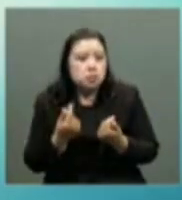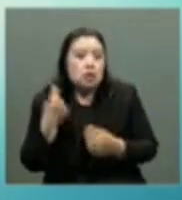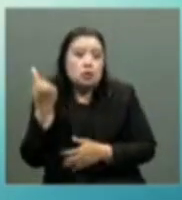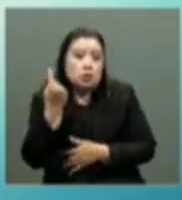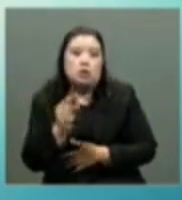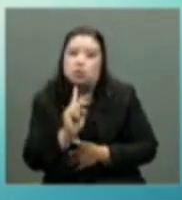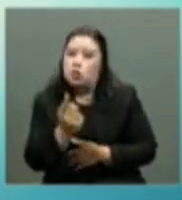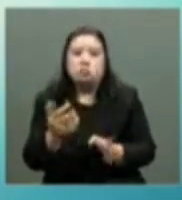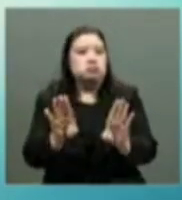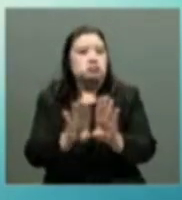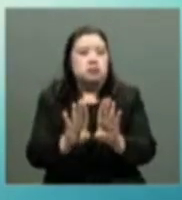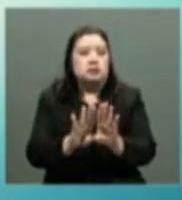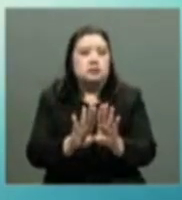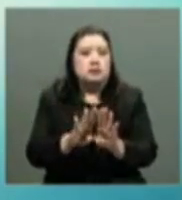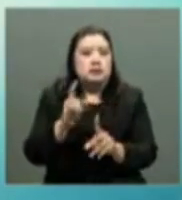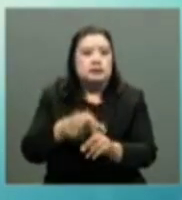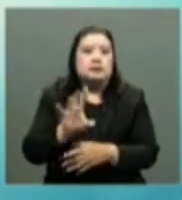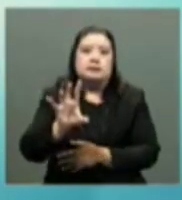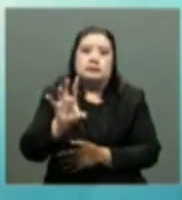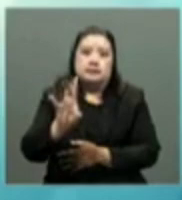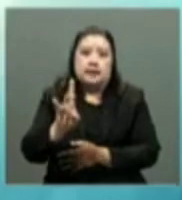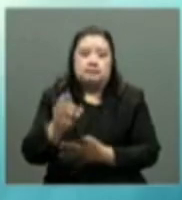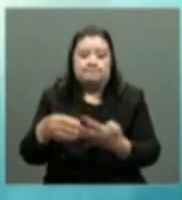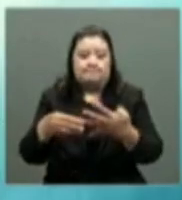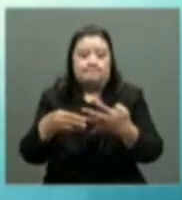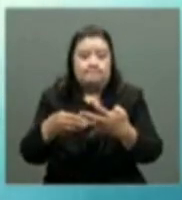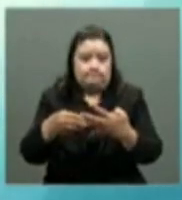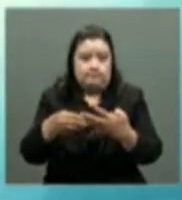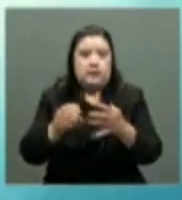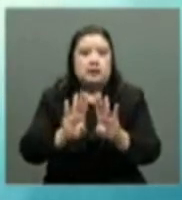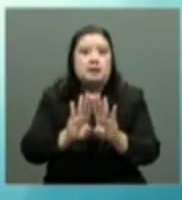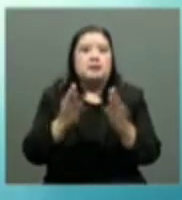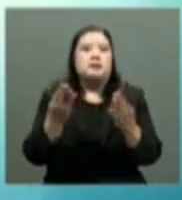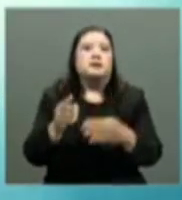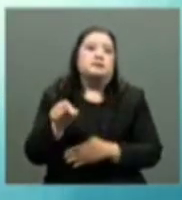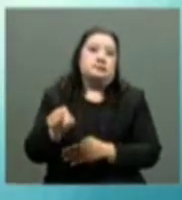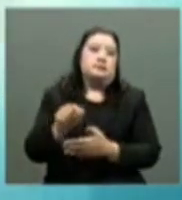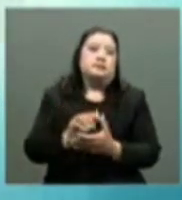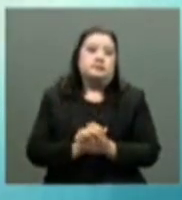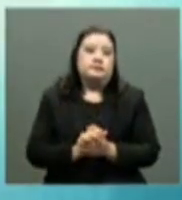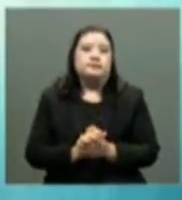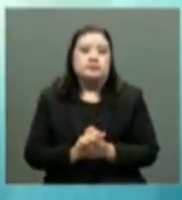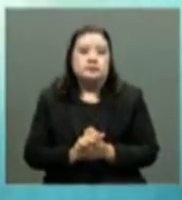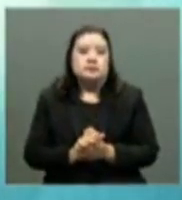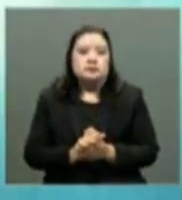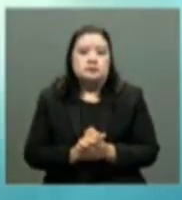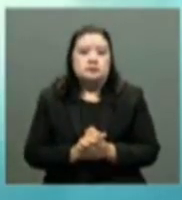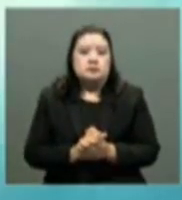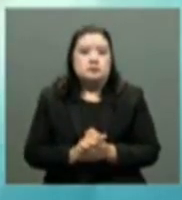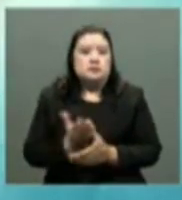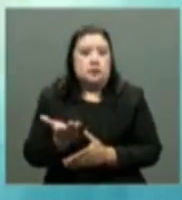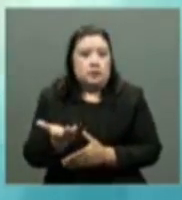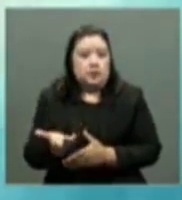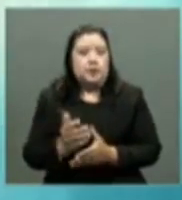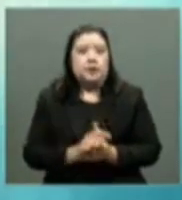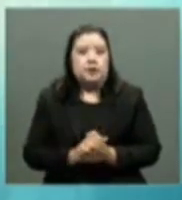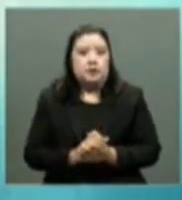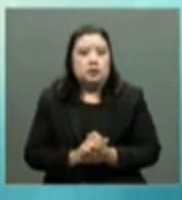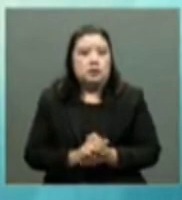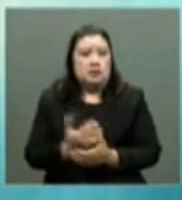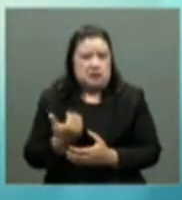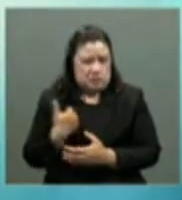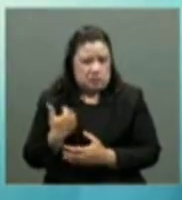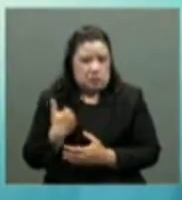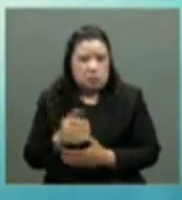นถึงกลางเดือนกรกฎาคมดูสิครับของเขาเนี่ยขนาดอย่างนี้เขายังต้องตรึงไว้